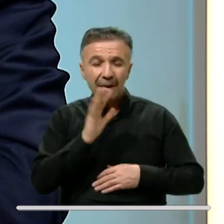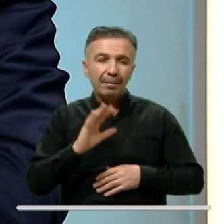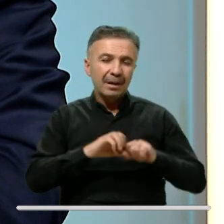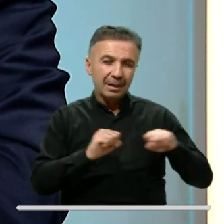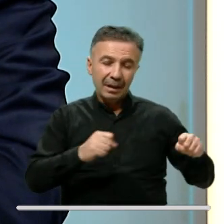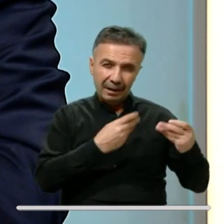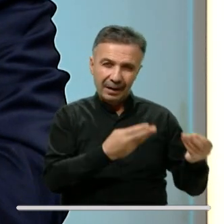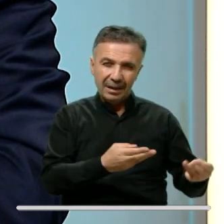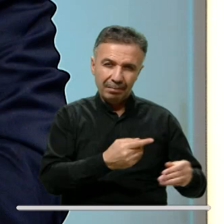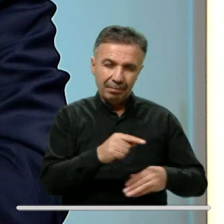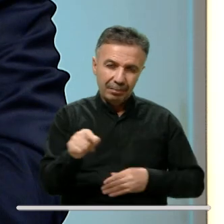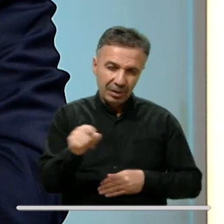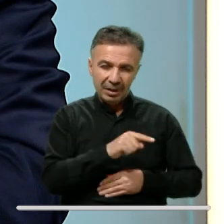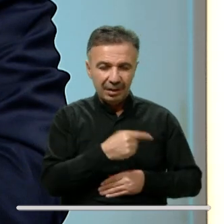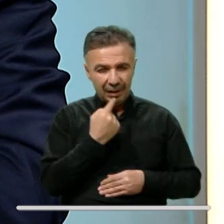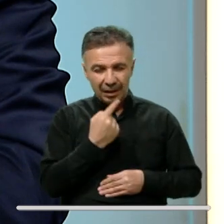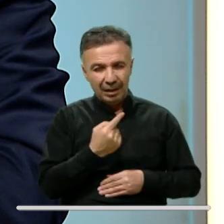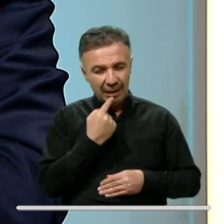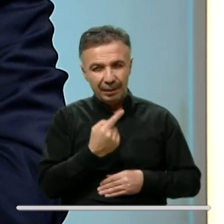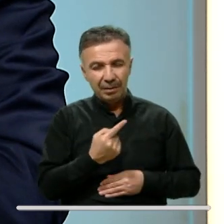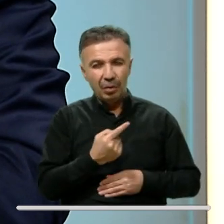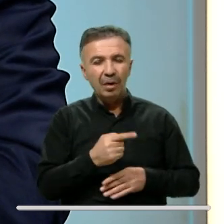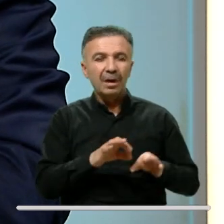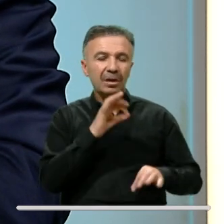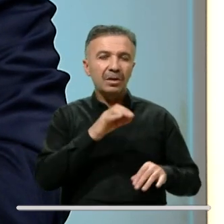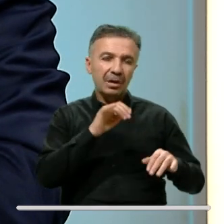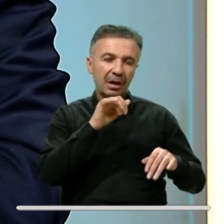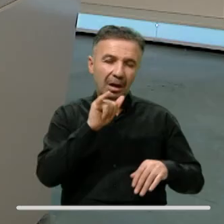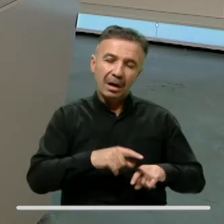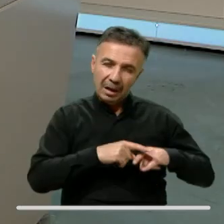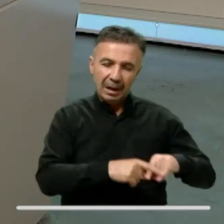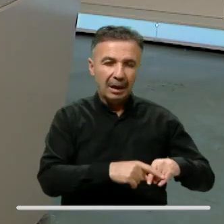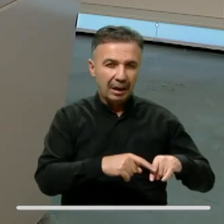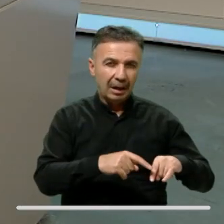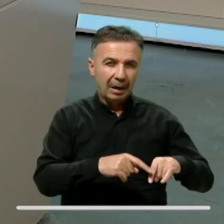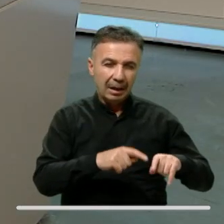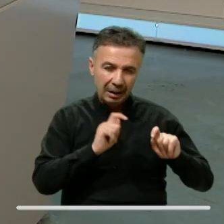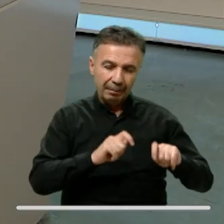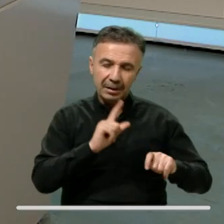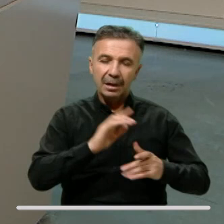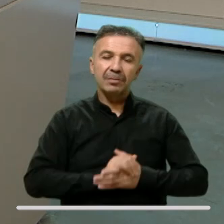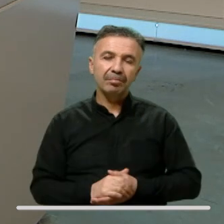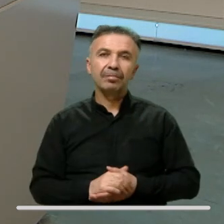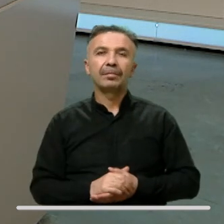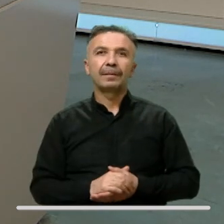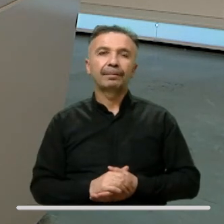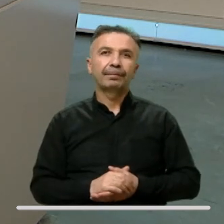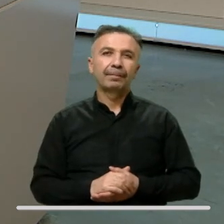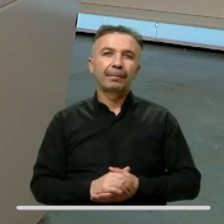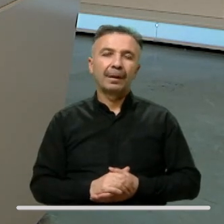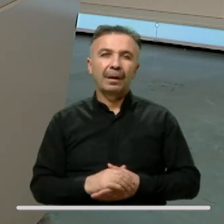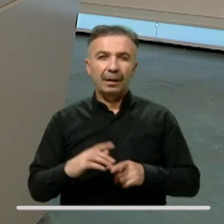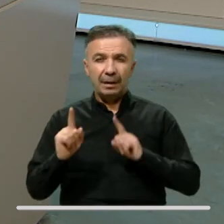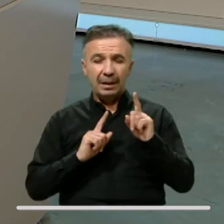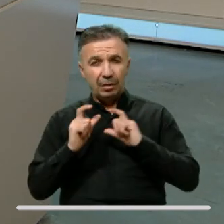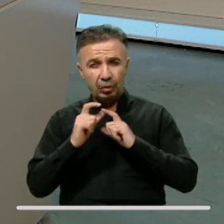diye ona söylemeli ve o kişiyle helalleşmeli. Eyvallah hocam. Teşekkür ederiz. Çok sağ olun. Sosyal